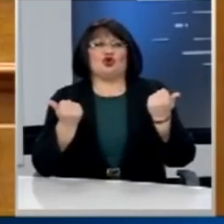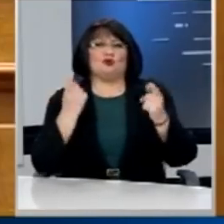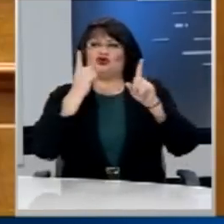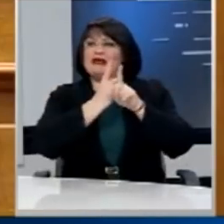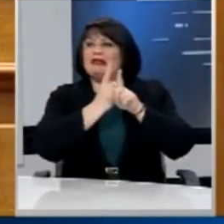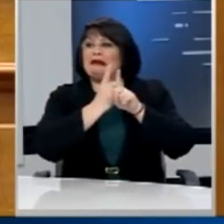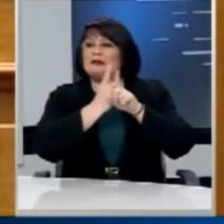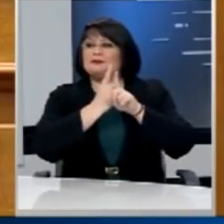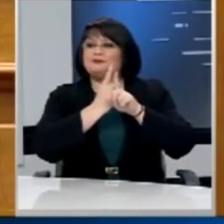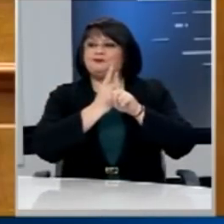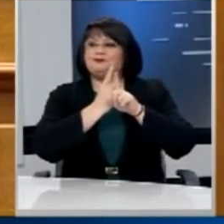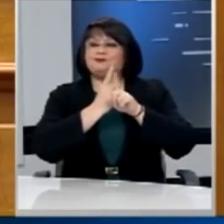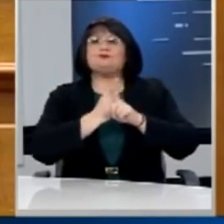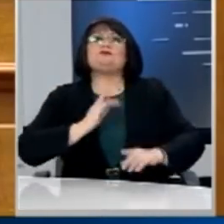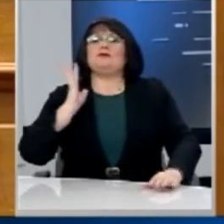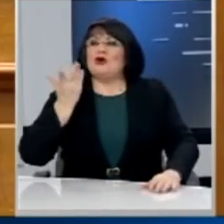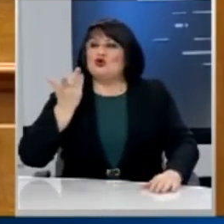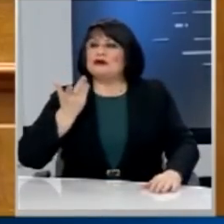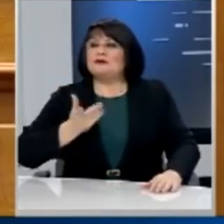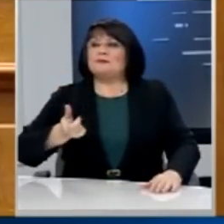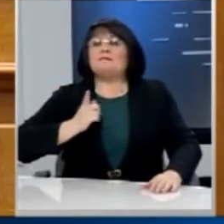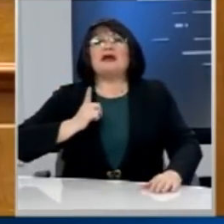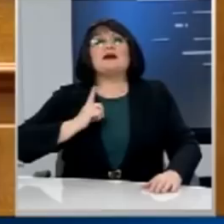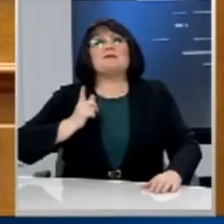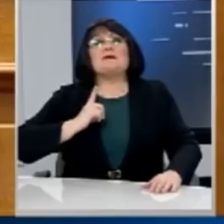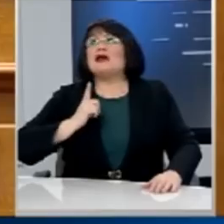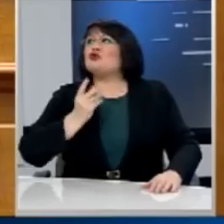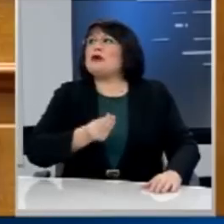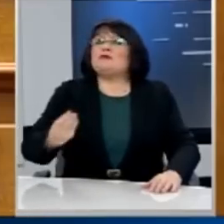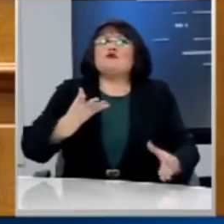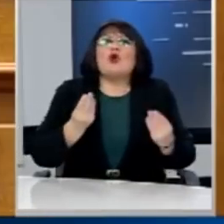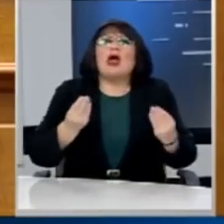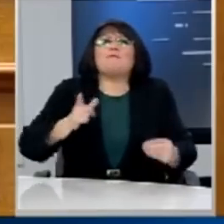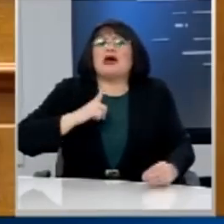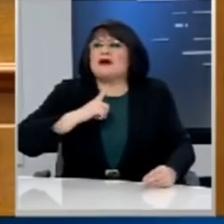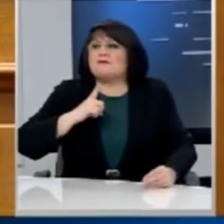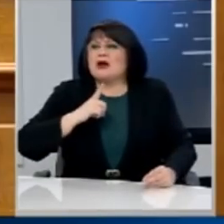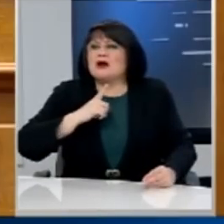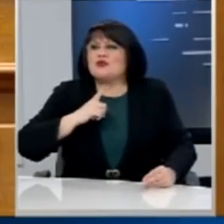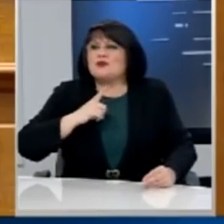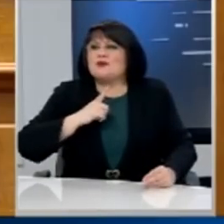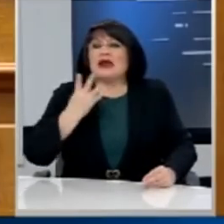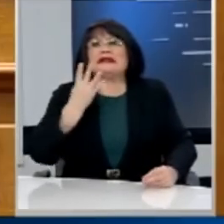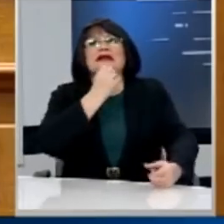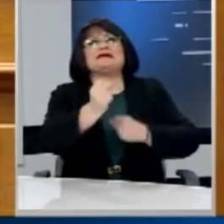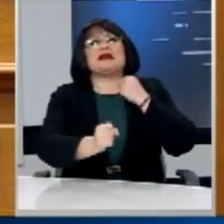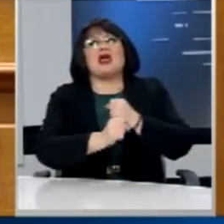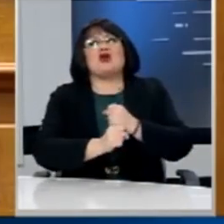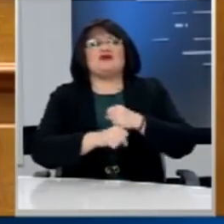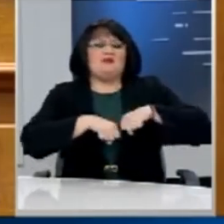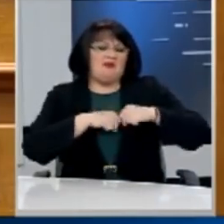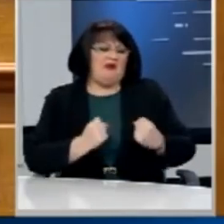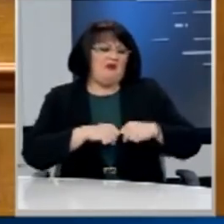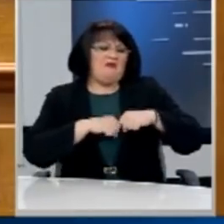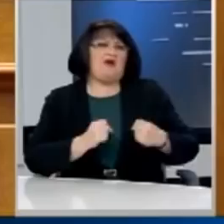ιδίως όταν οι προσδοκίες είναι υψηλές, ύστερα από μία τετραετία μεγάλων